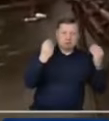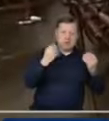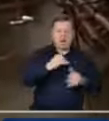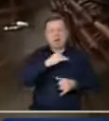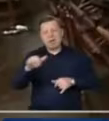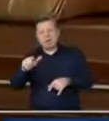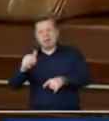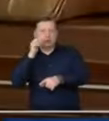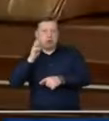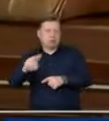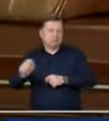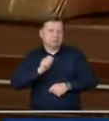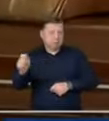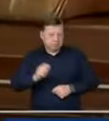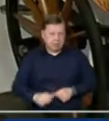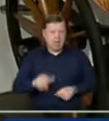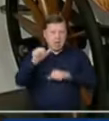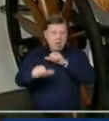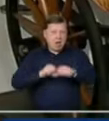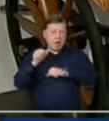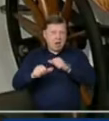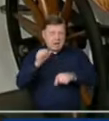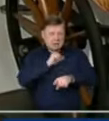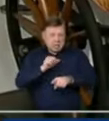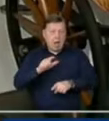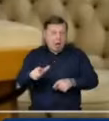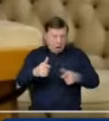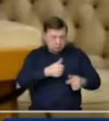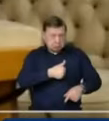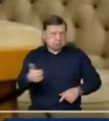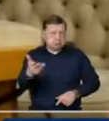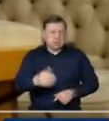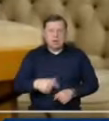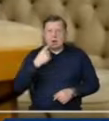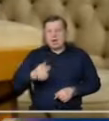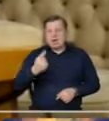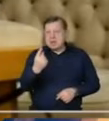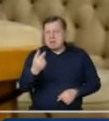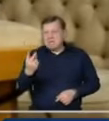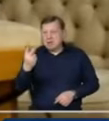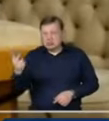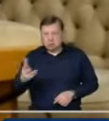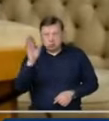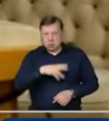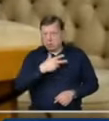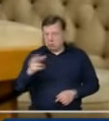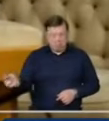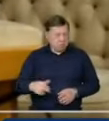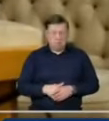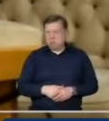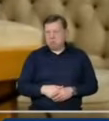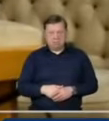służyły właścicielom. Mimo swoich lat są w doskonałym stanie. W Łańcucie nie mamy jednego, dwóch czy pięciu doskonałych